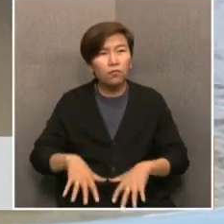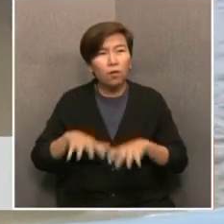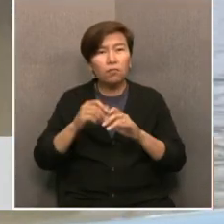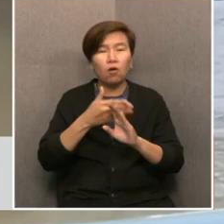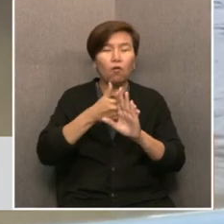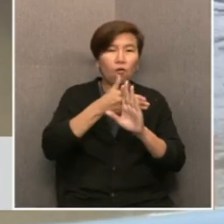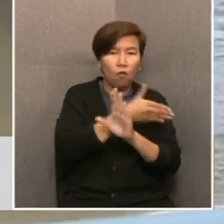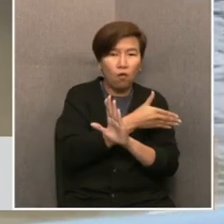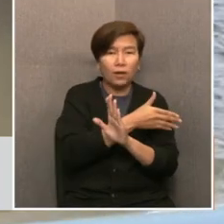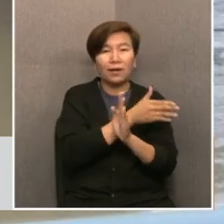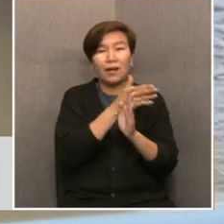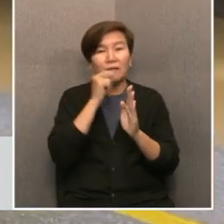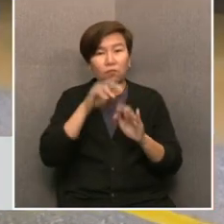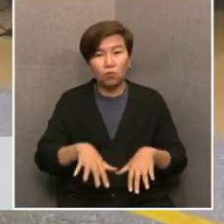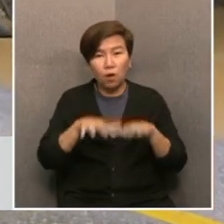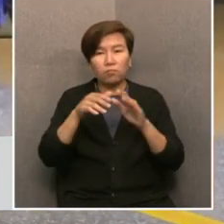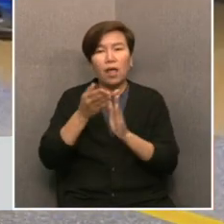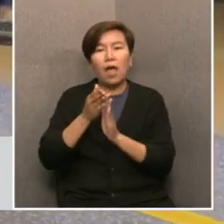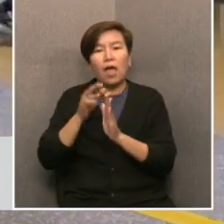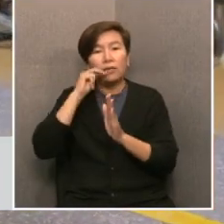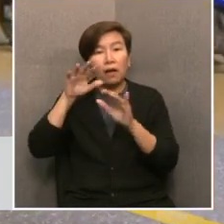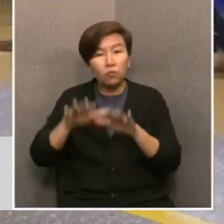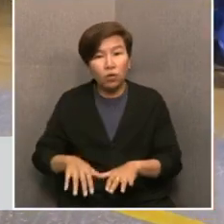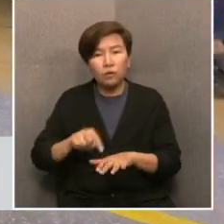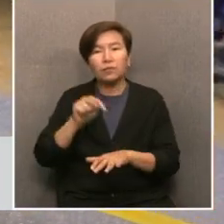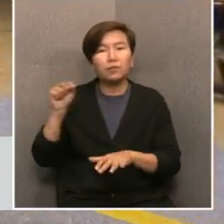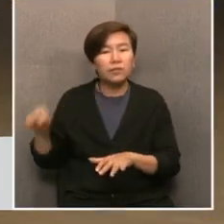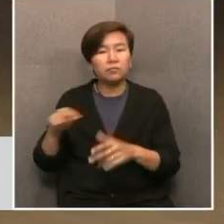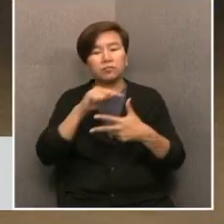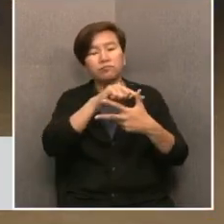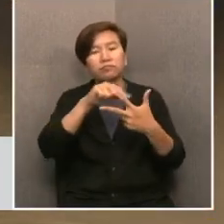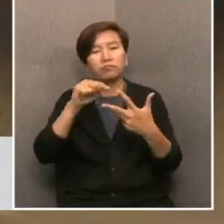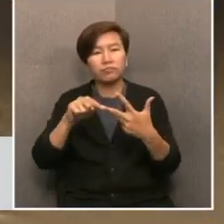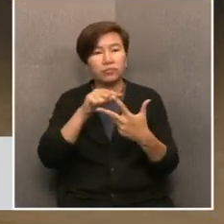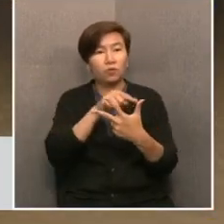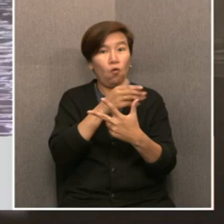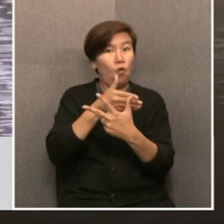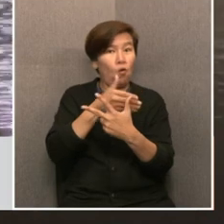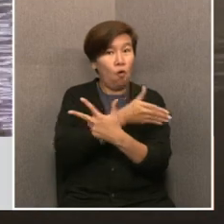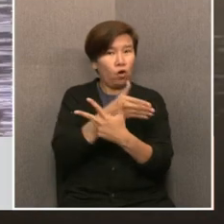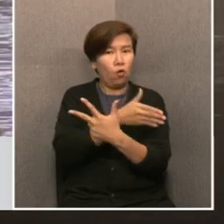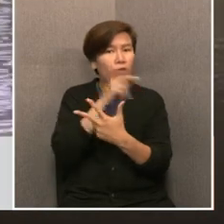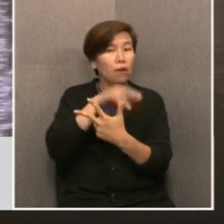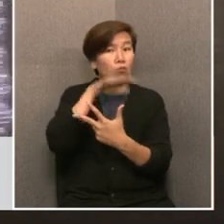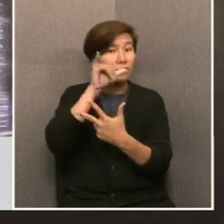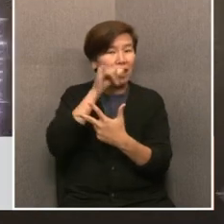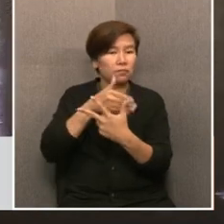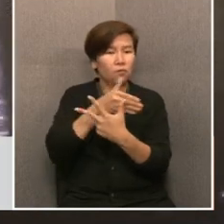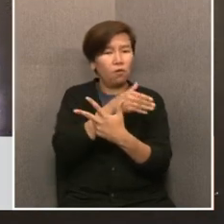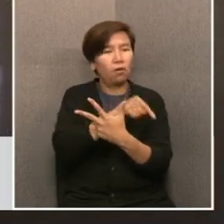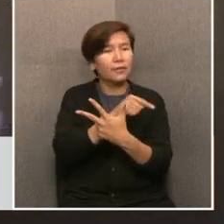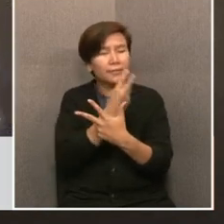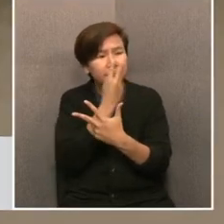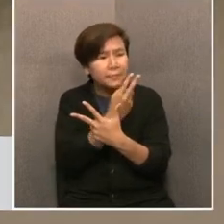ล้วก็หลังเกิดภัยน้ำท่วม เป็น 3 ช่วง ใช่นี่คือเราต้องมองใน3ช่วงเวลาช่วงก่อนเกิดภัยที่สำคัญที่ผ่านมาก็คือเร